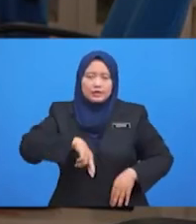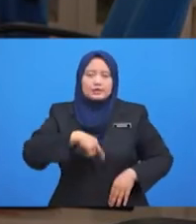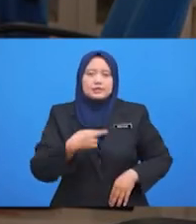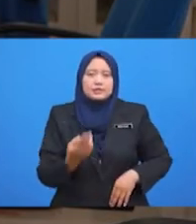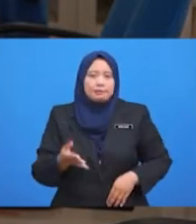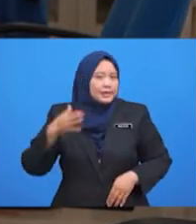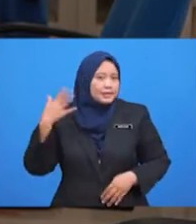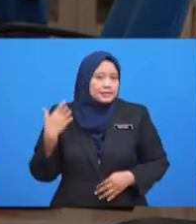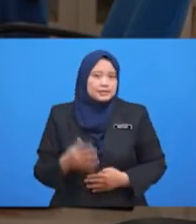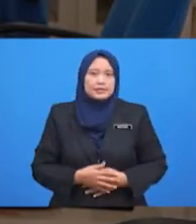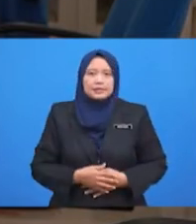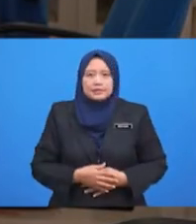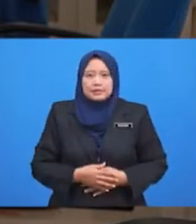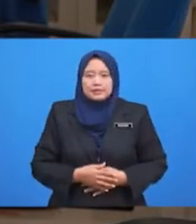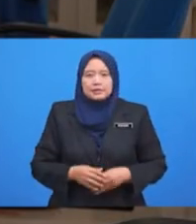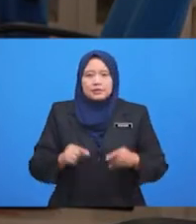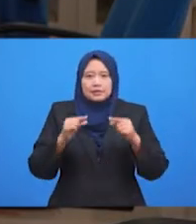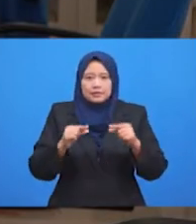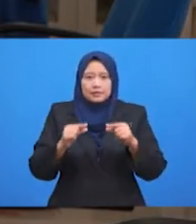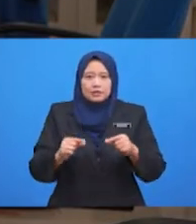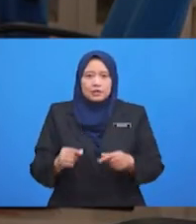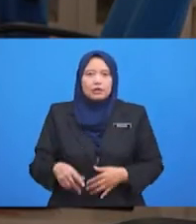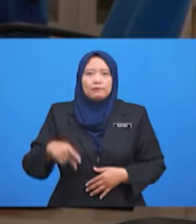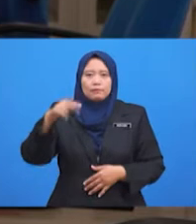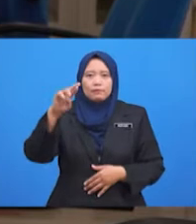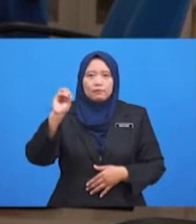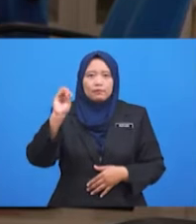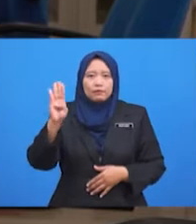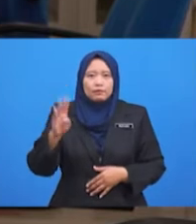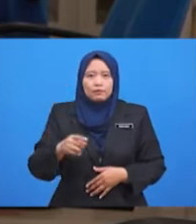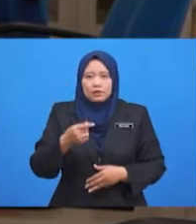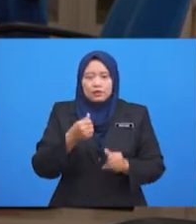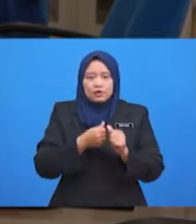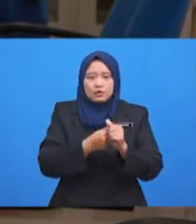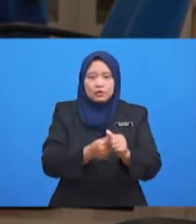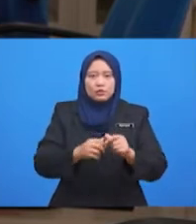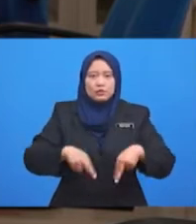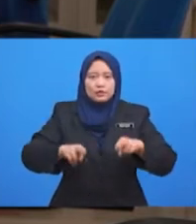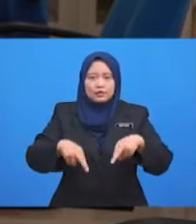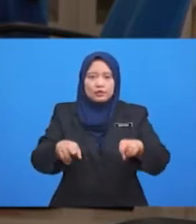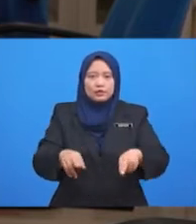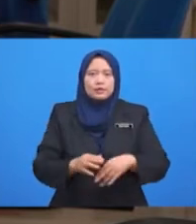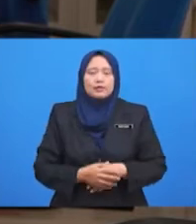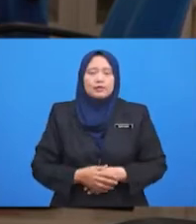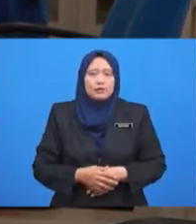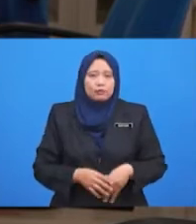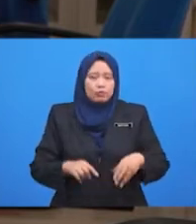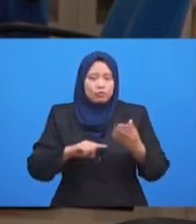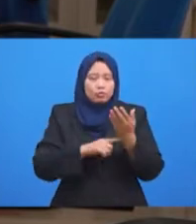panas. Gerakan prop mengikut aliran otot bermula dari bahagian betis belakang